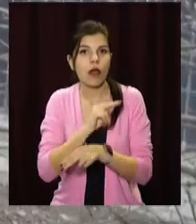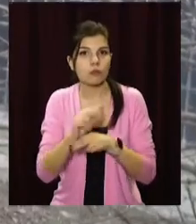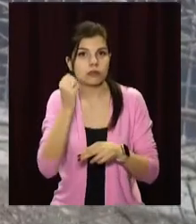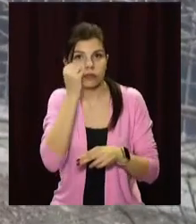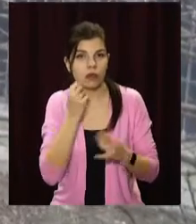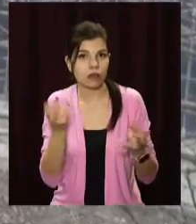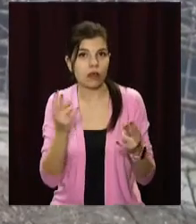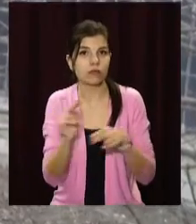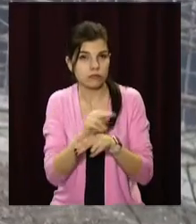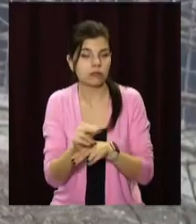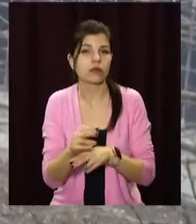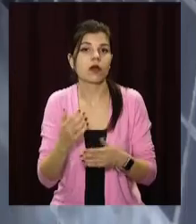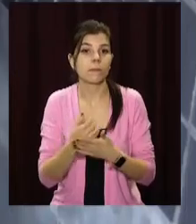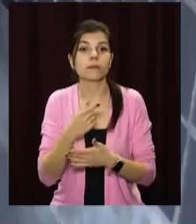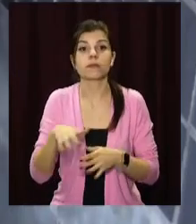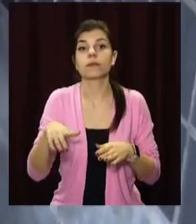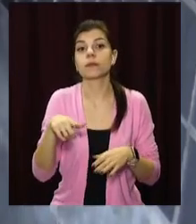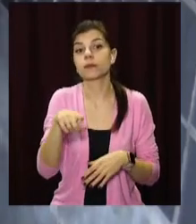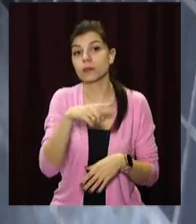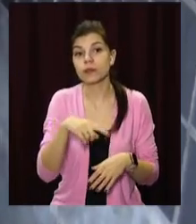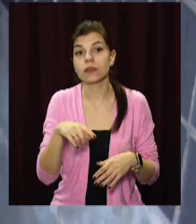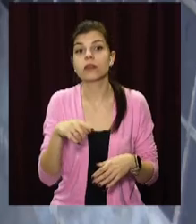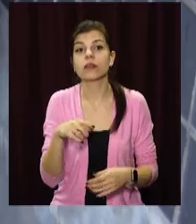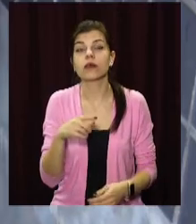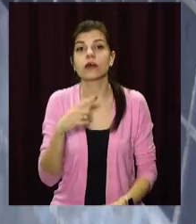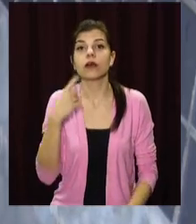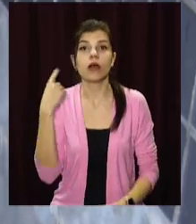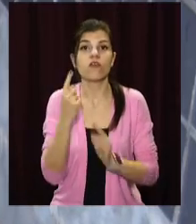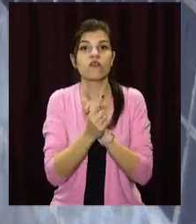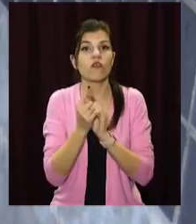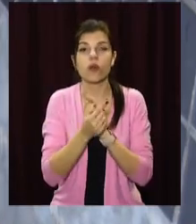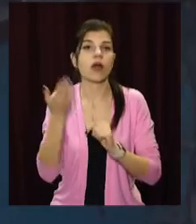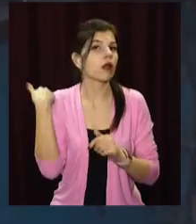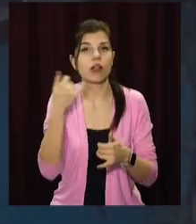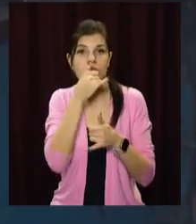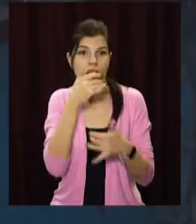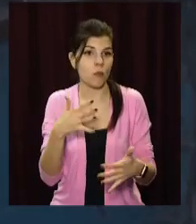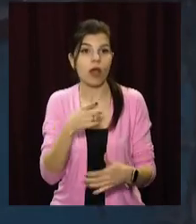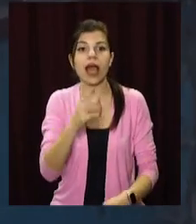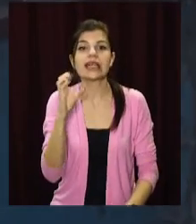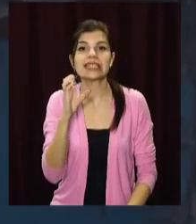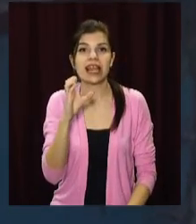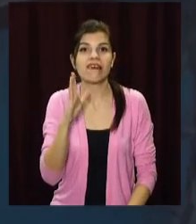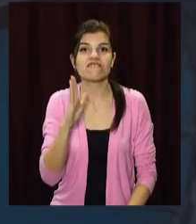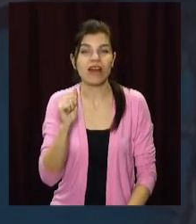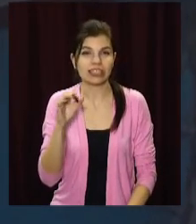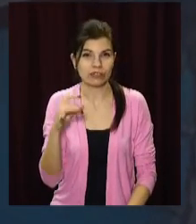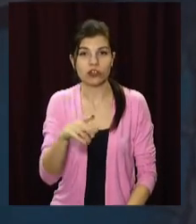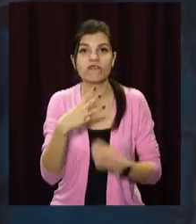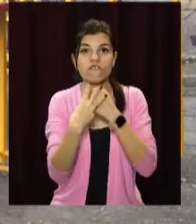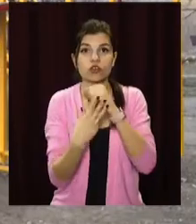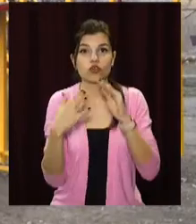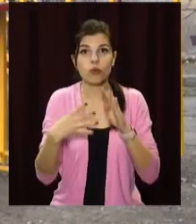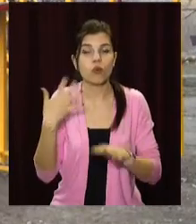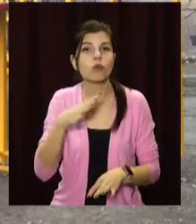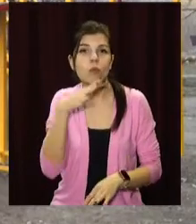ремонту. Однак санаторій Придніпровський, на балансі якого вони перебували, відновлювати їх не міг. Сергій Васильович живе у 18-му будинку